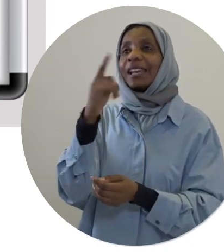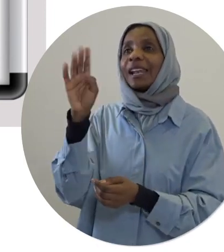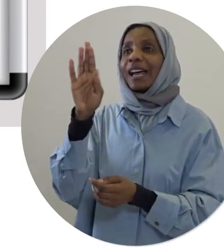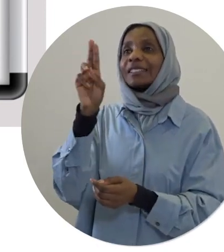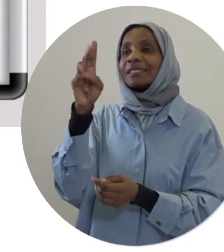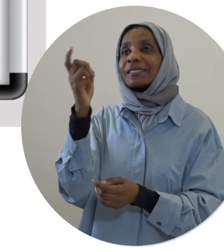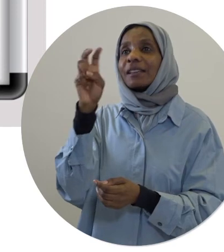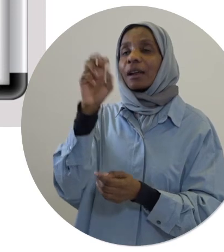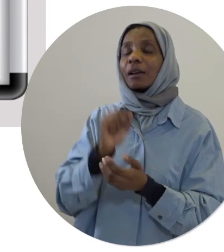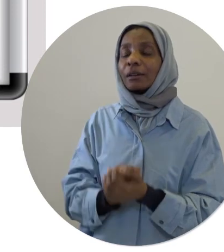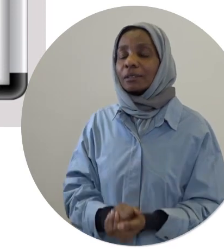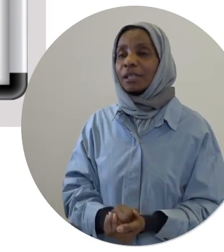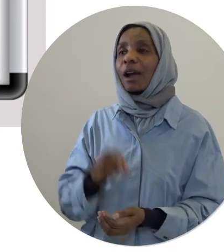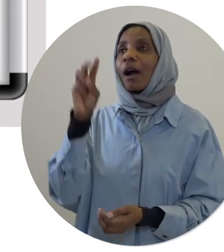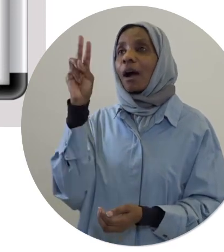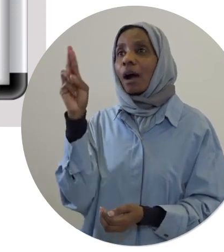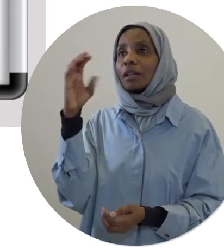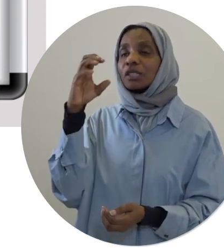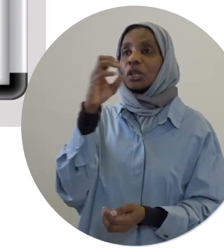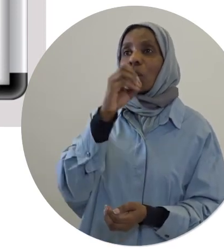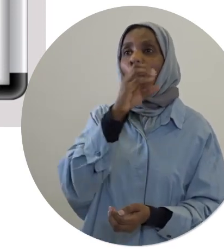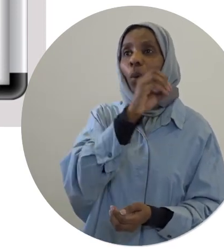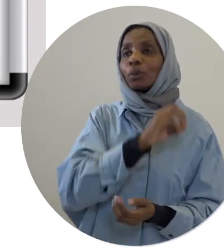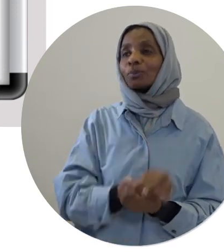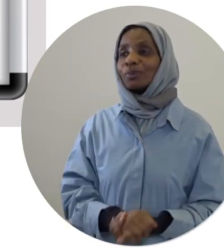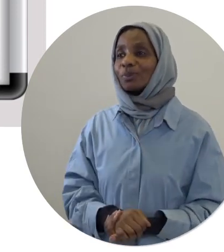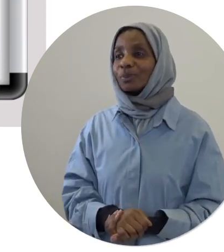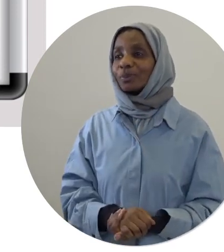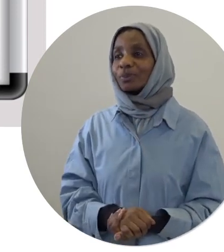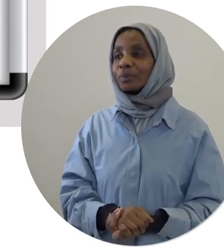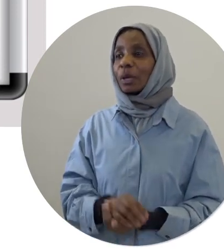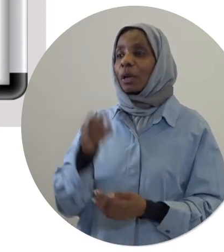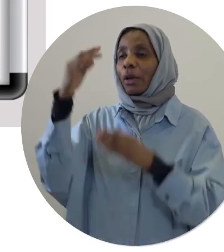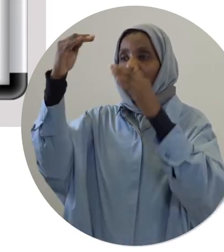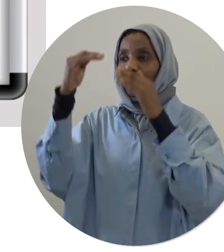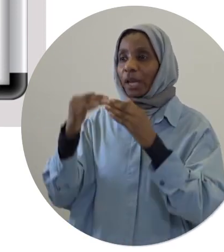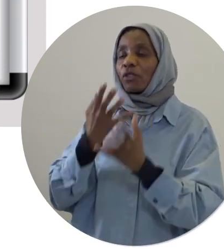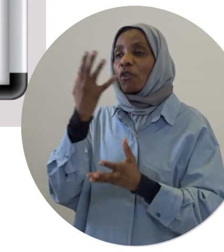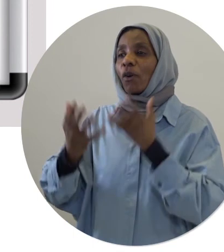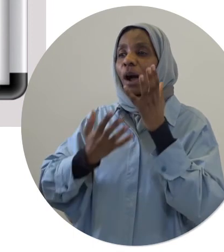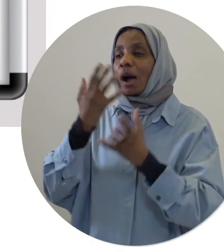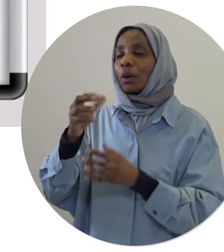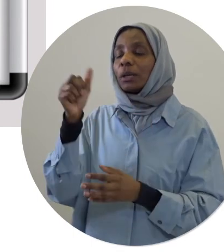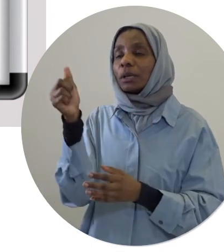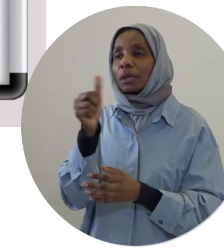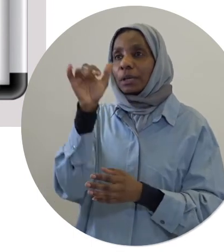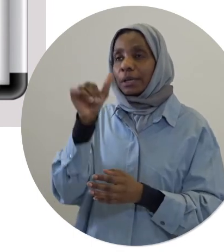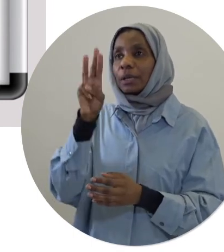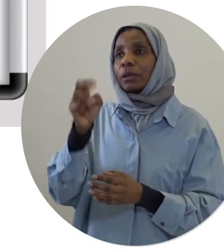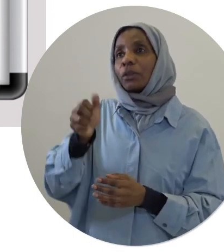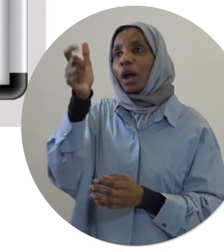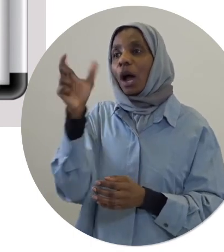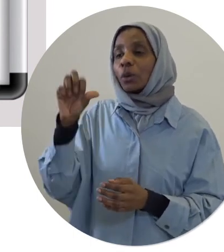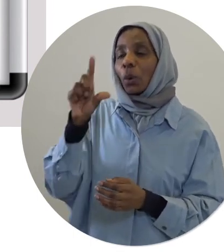الأسترة عند تفاعل الإيثانول مع كلوريد الهيدروجين. سيتكون الماء